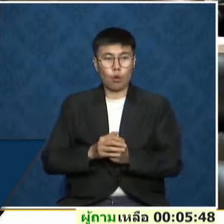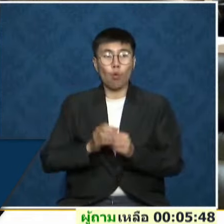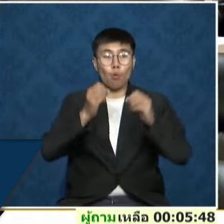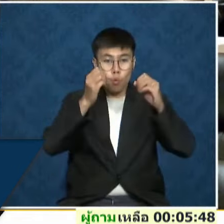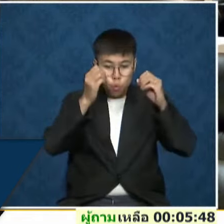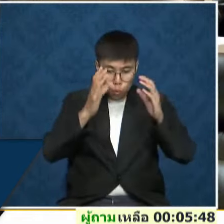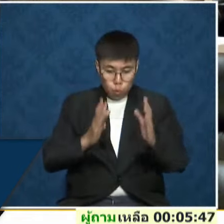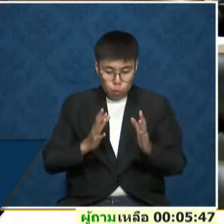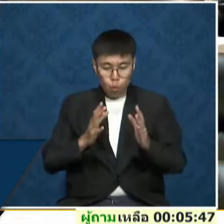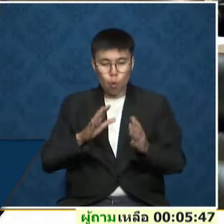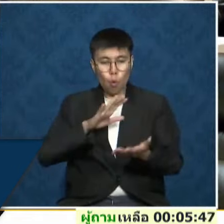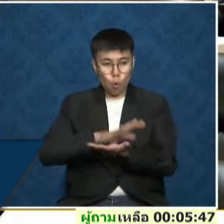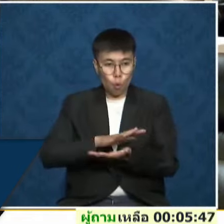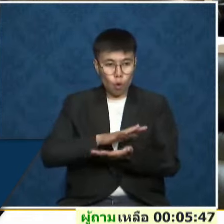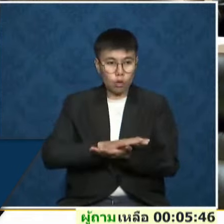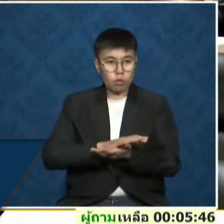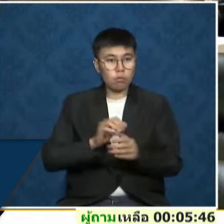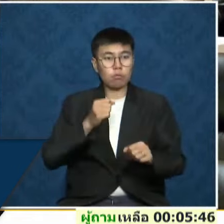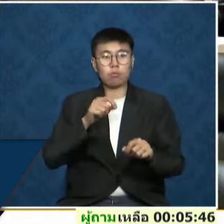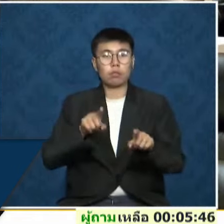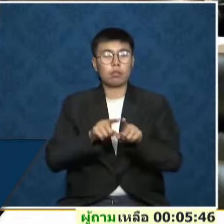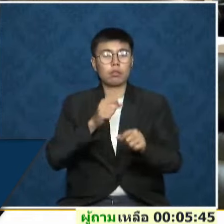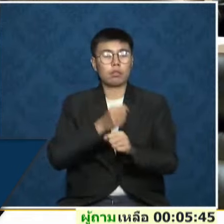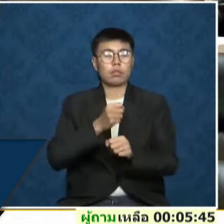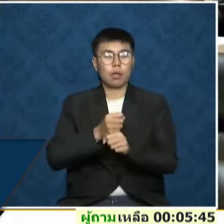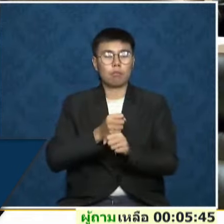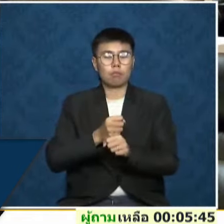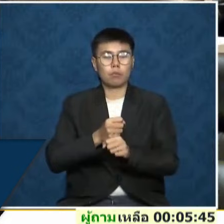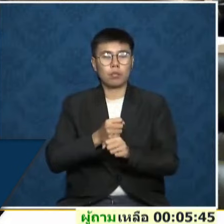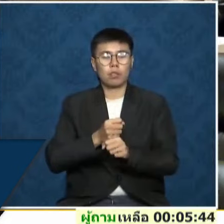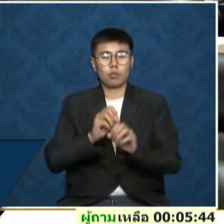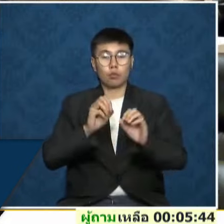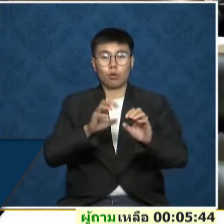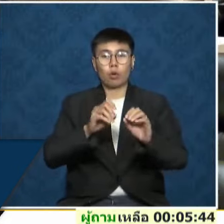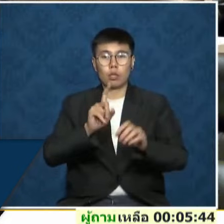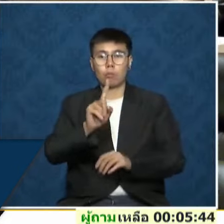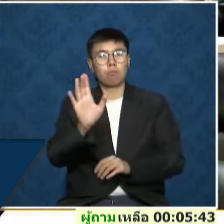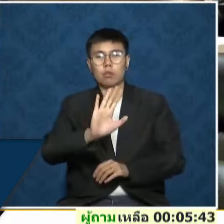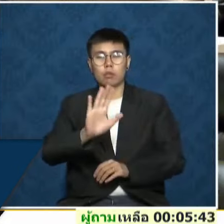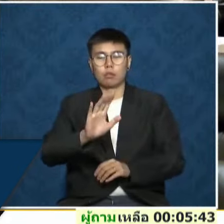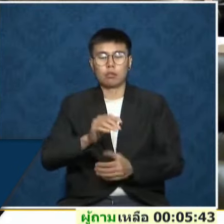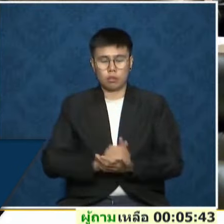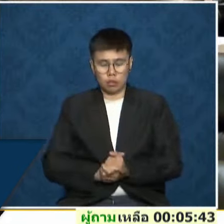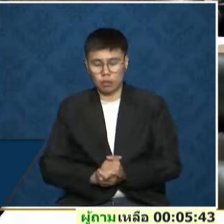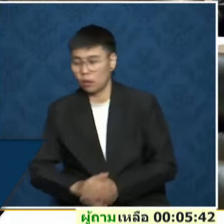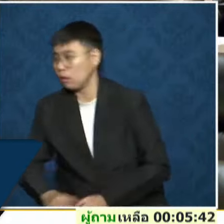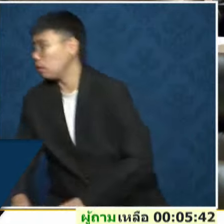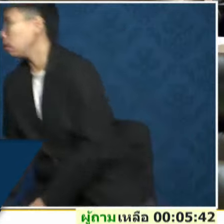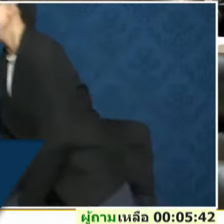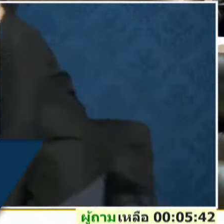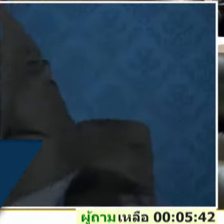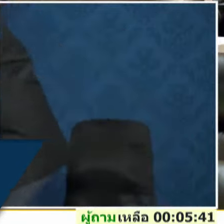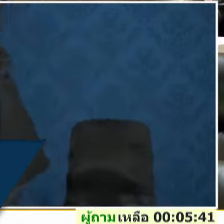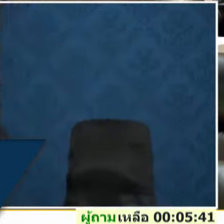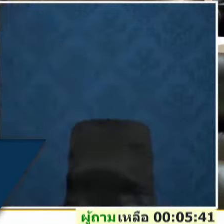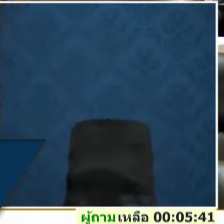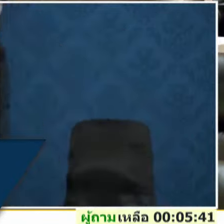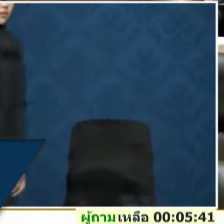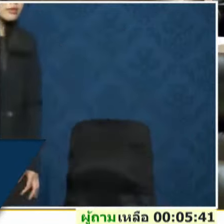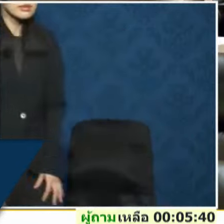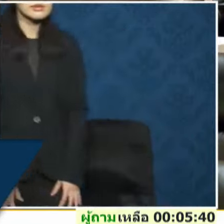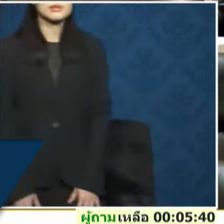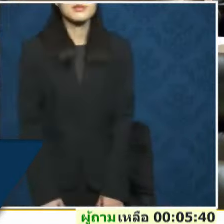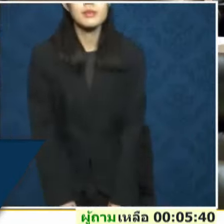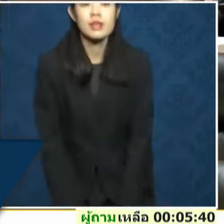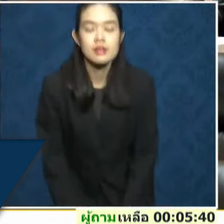ครูแต่ละโรงเรียนทำเหมือนเดิมก็ไม่ได้เกิดมรรคผลอะไรขึ้นมาเลยนะคะท่านทราบหรือไม่คะว่าเกิดอะไรกับระบ